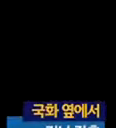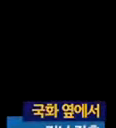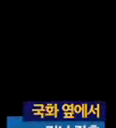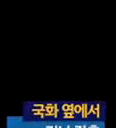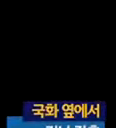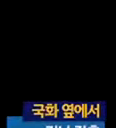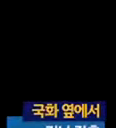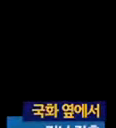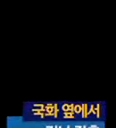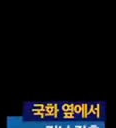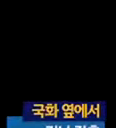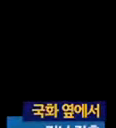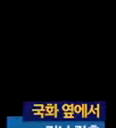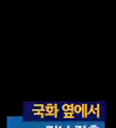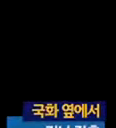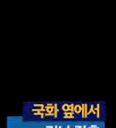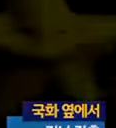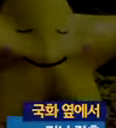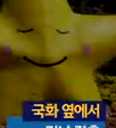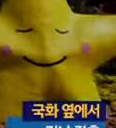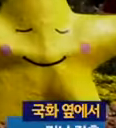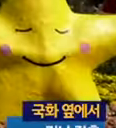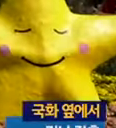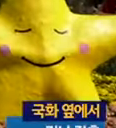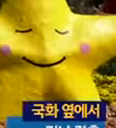으 으 으 으